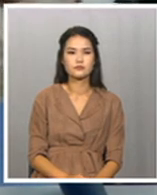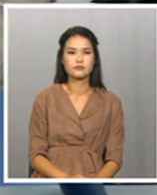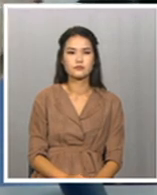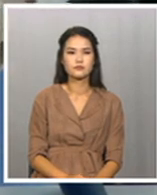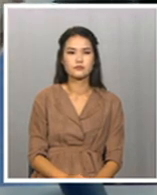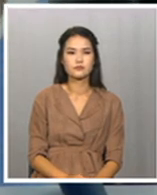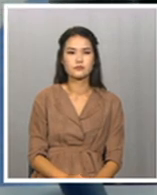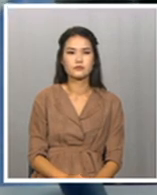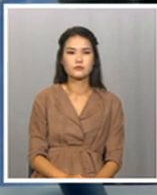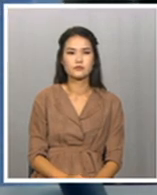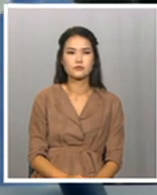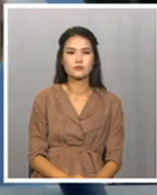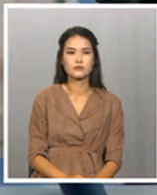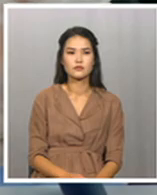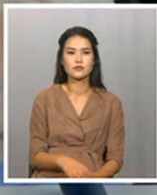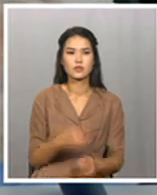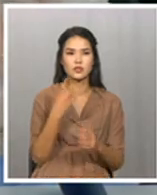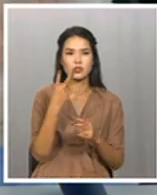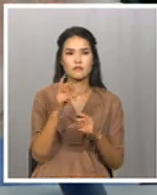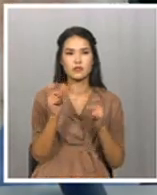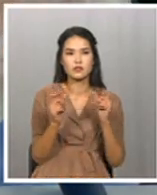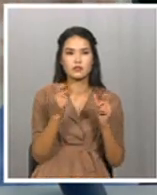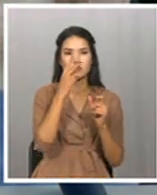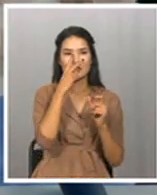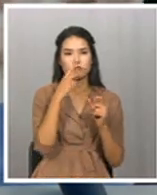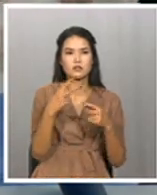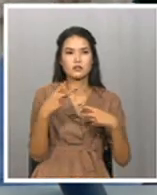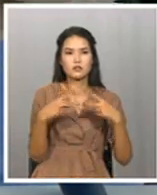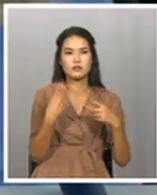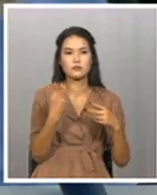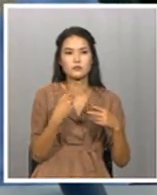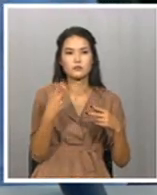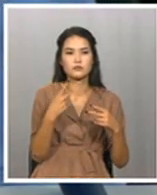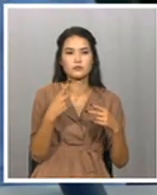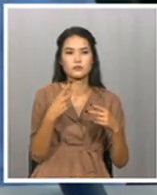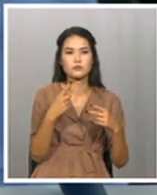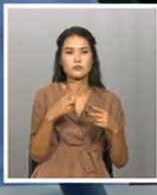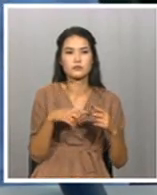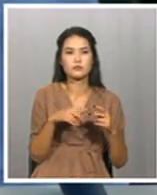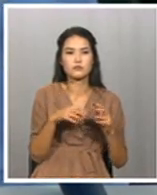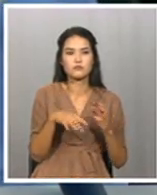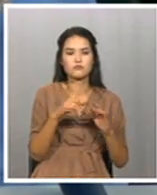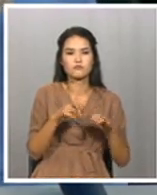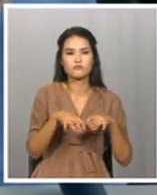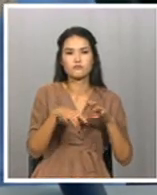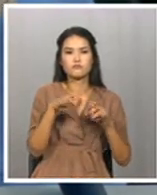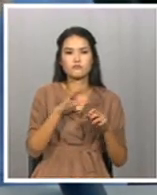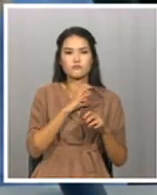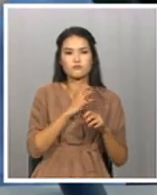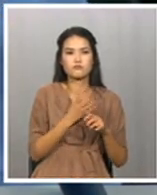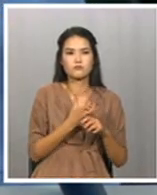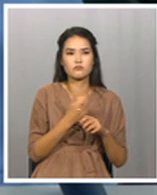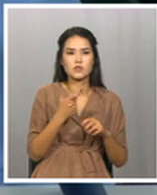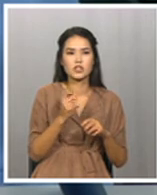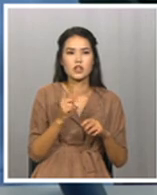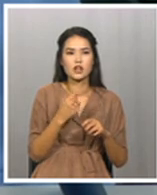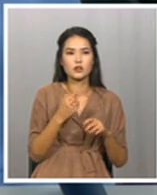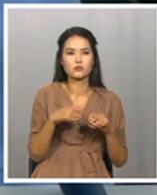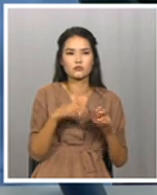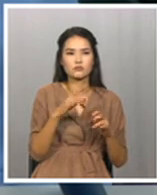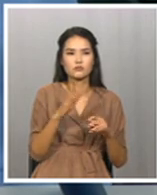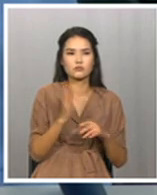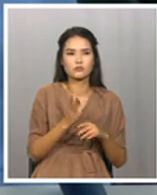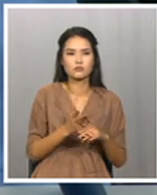Енді осы екі сынауқты салыстыратын болсақ, бірінші мұрыш салынған сынауқта газ көпіршіктері